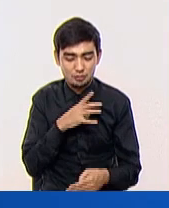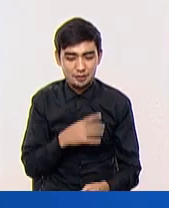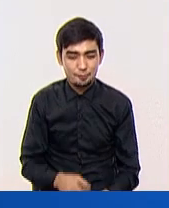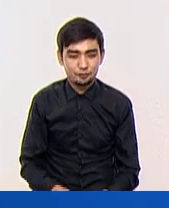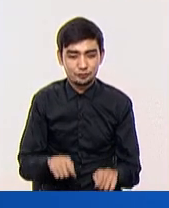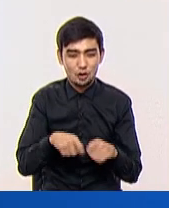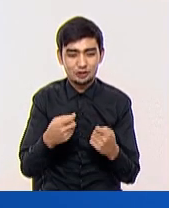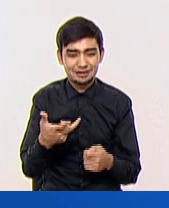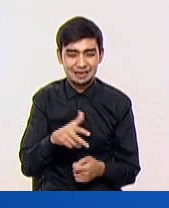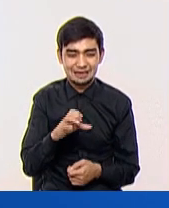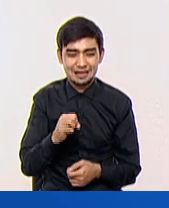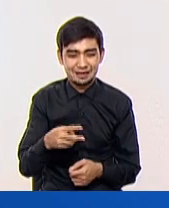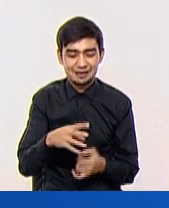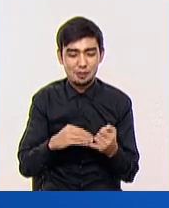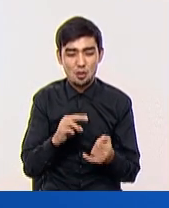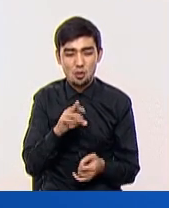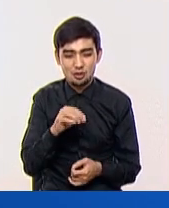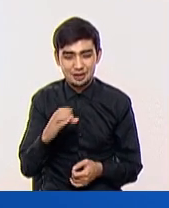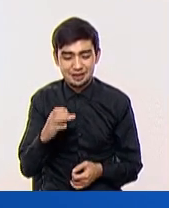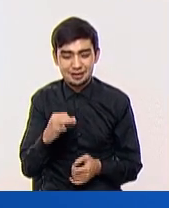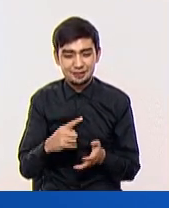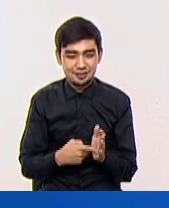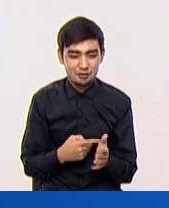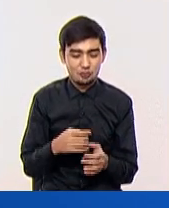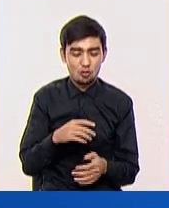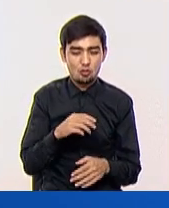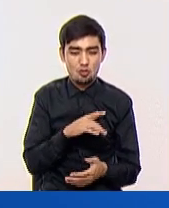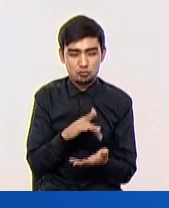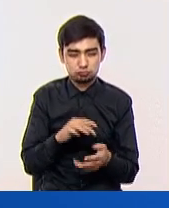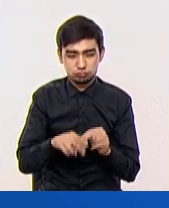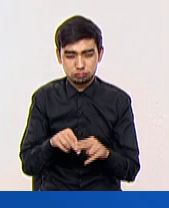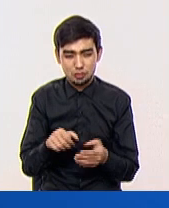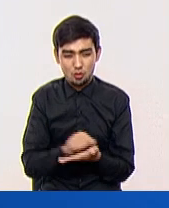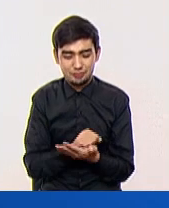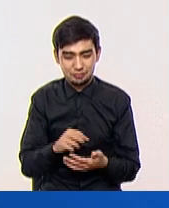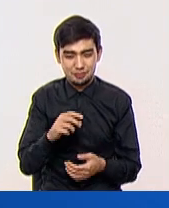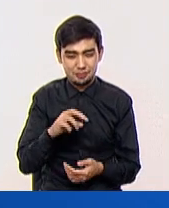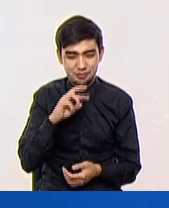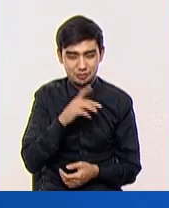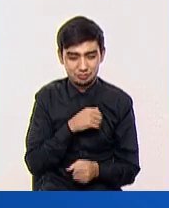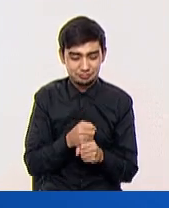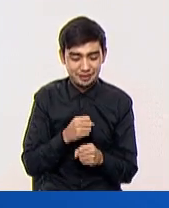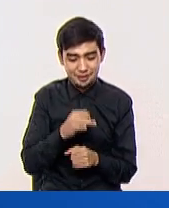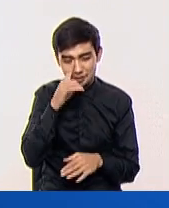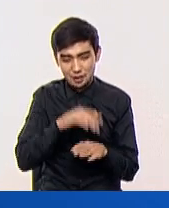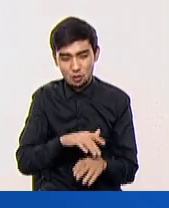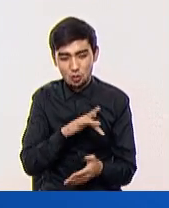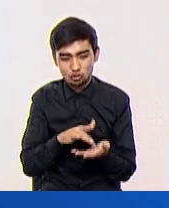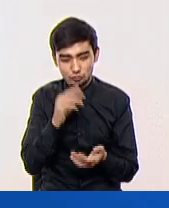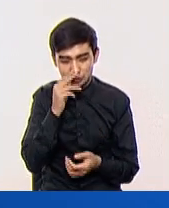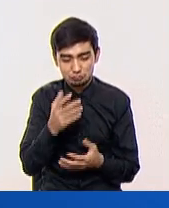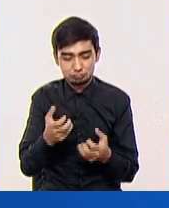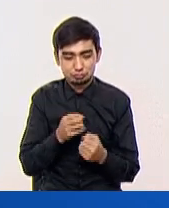Нарушение 3 статей земельного кодекса и не учитывая требований градостроительной документации, а также вне торгов, акимат города Шымкента